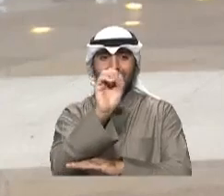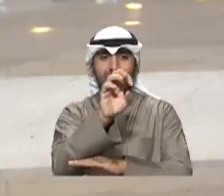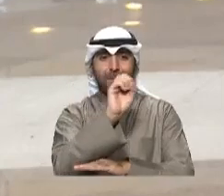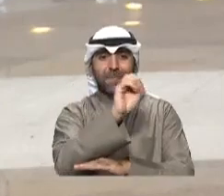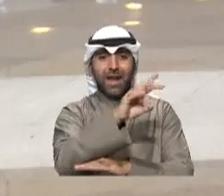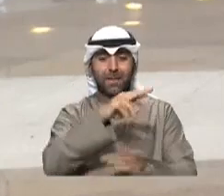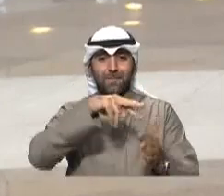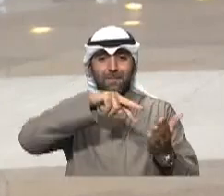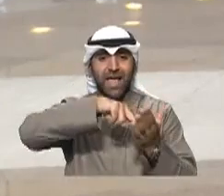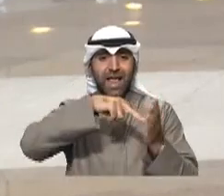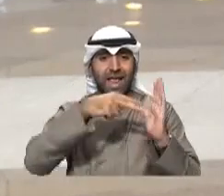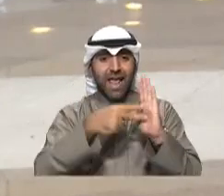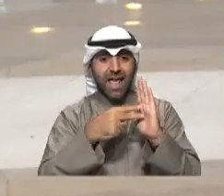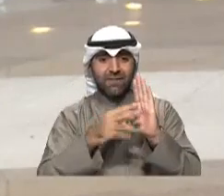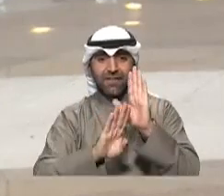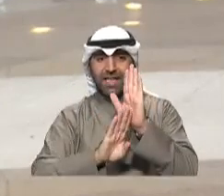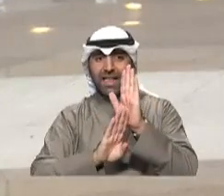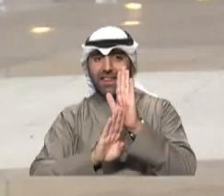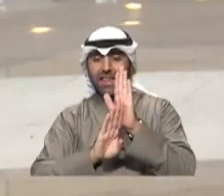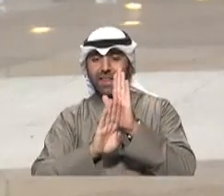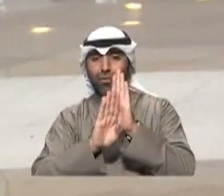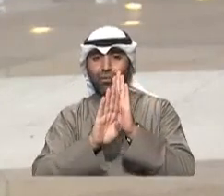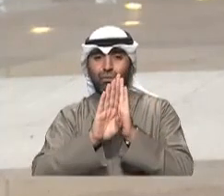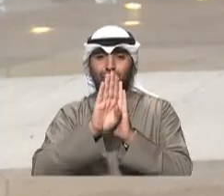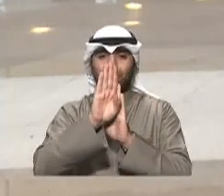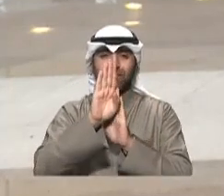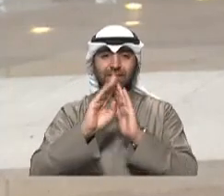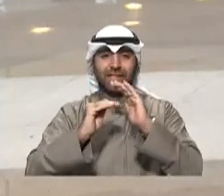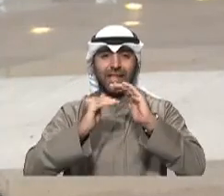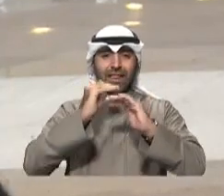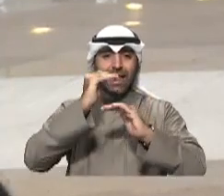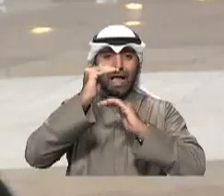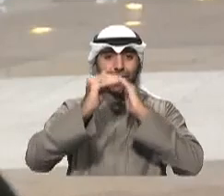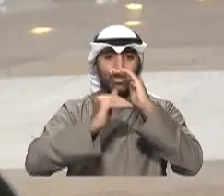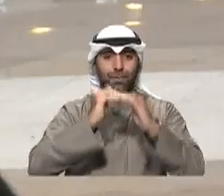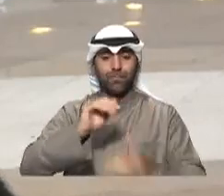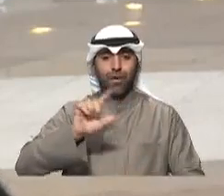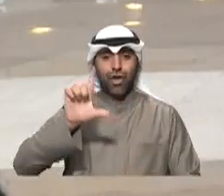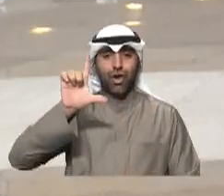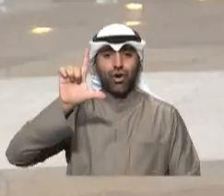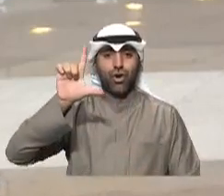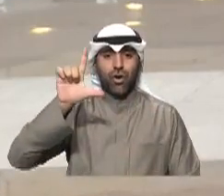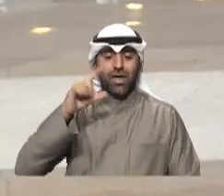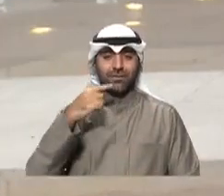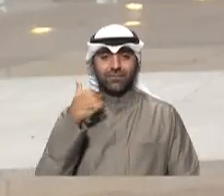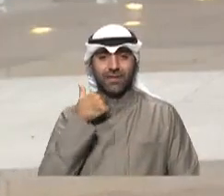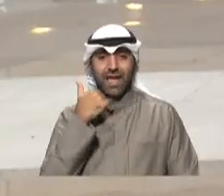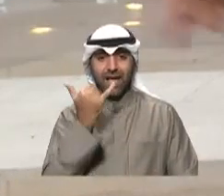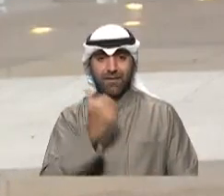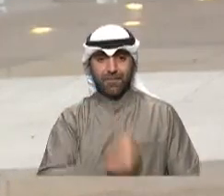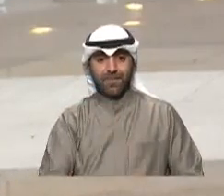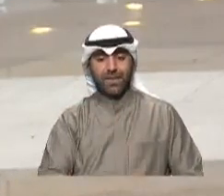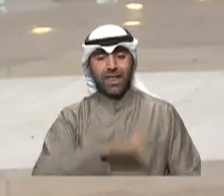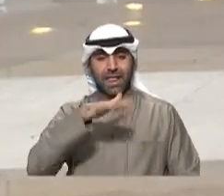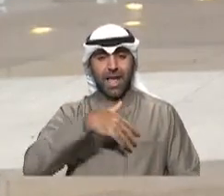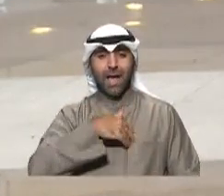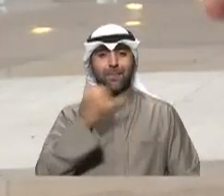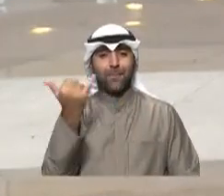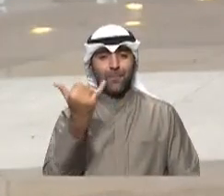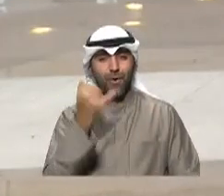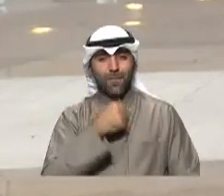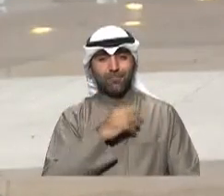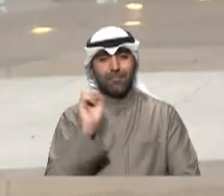قليلا من المال او المجوهرات يحتفظ بها واا لكن لغتكم اضاعوها